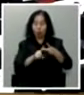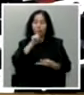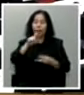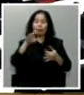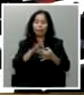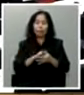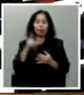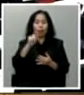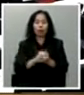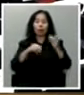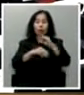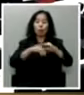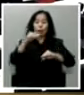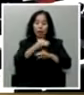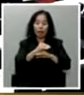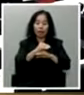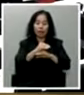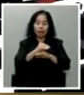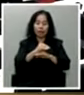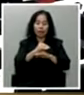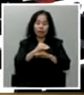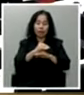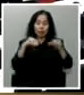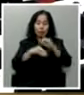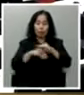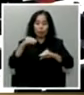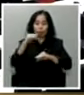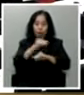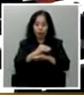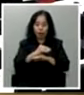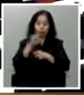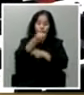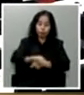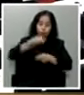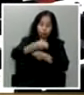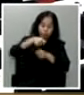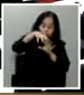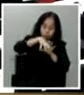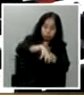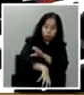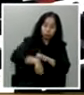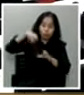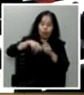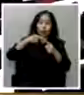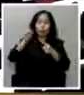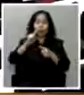ความคืบหน้าโครงการขุดเจาะนะครับแร่โพแทสที่อำเภอวานรนิวาสจังหวัดสกล